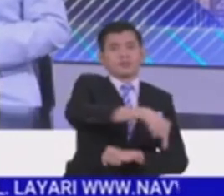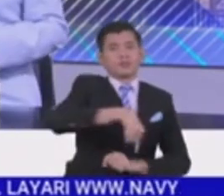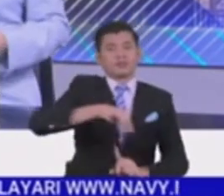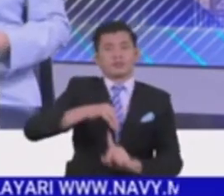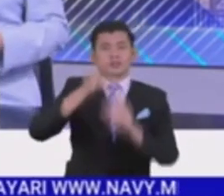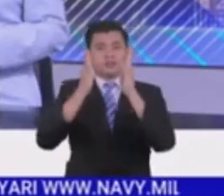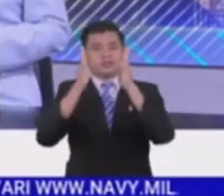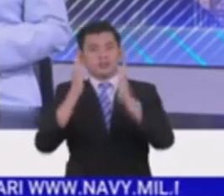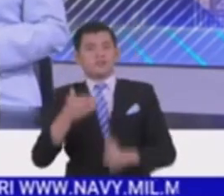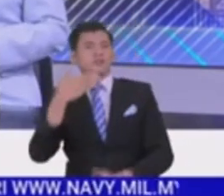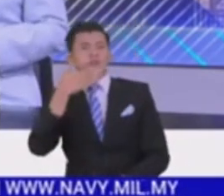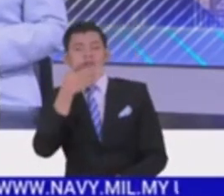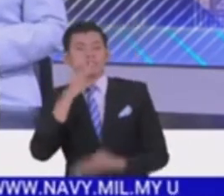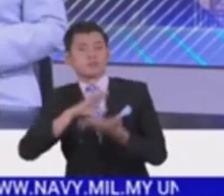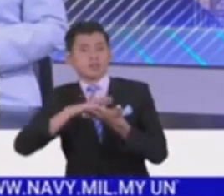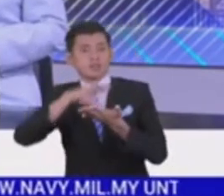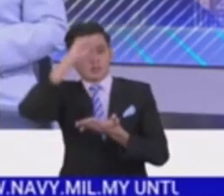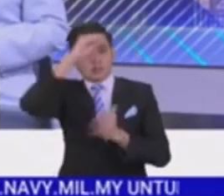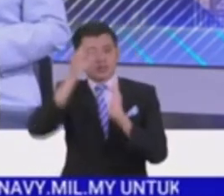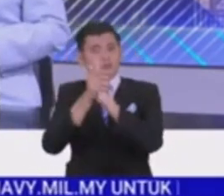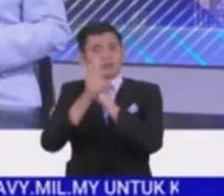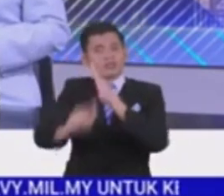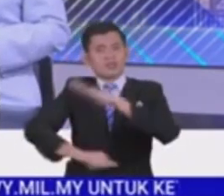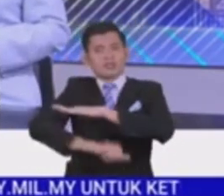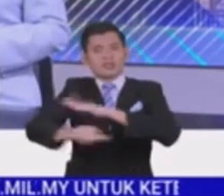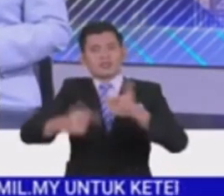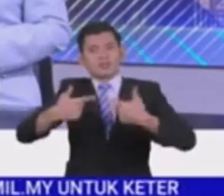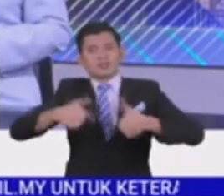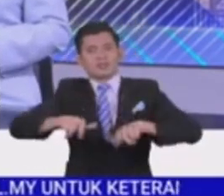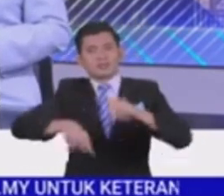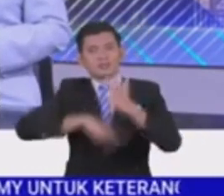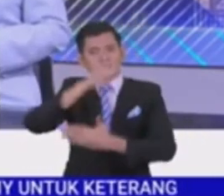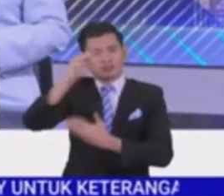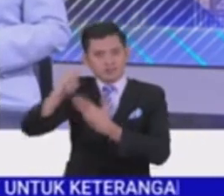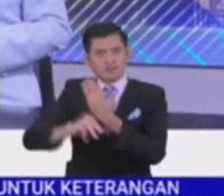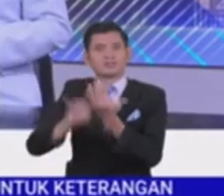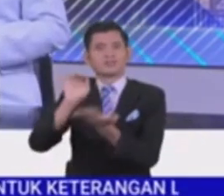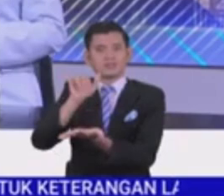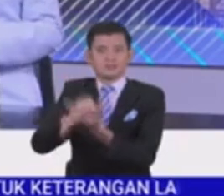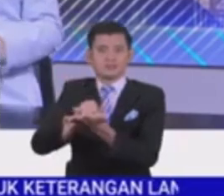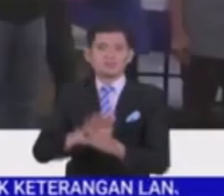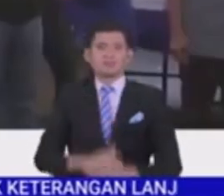belia, turut mempelajari kemahiran asas sepanjang pelaksanaan program berkenaan.